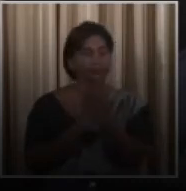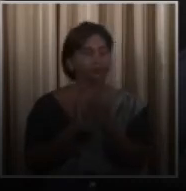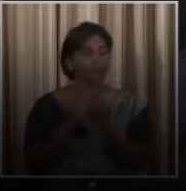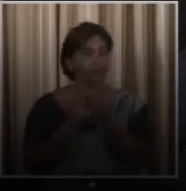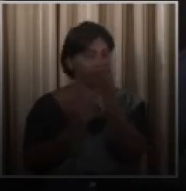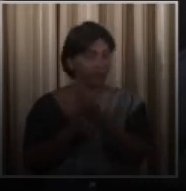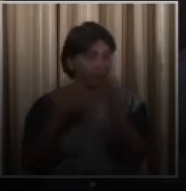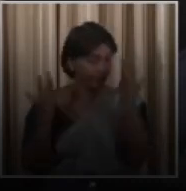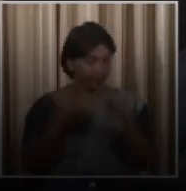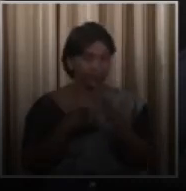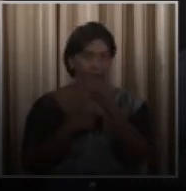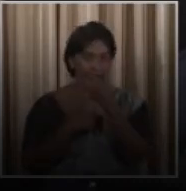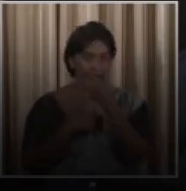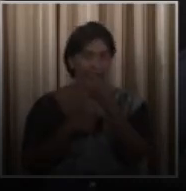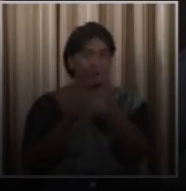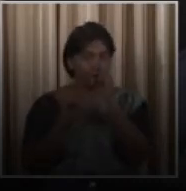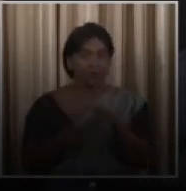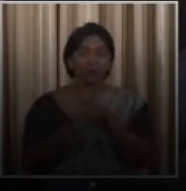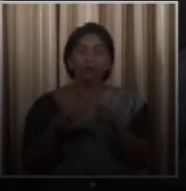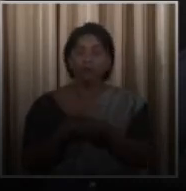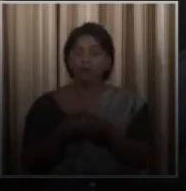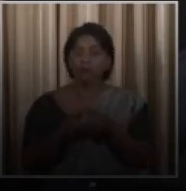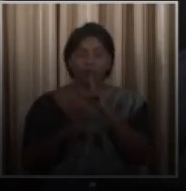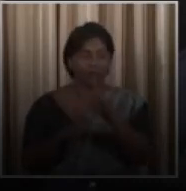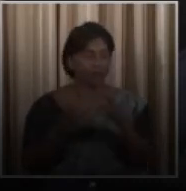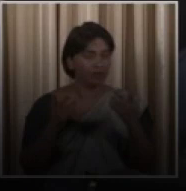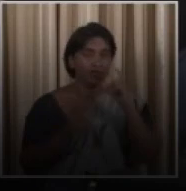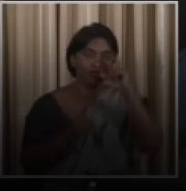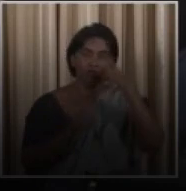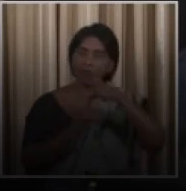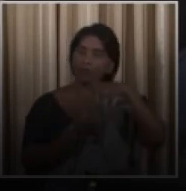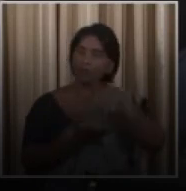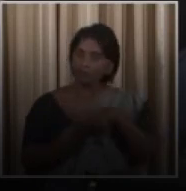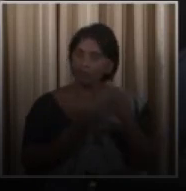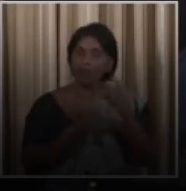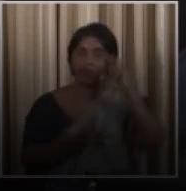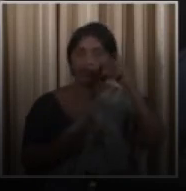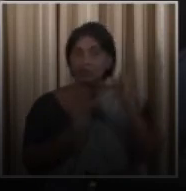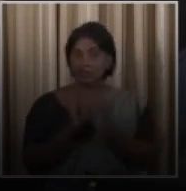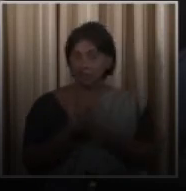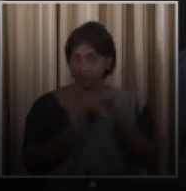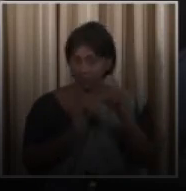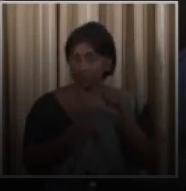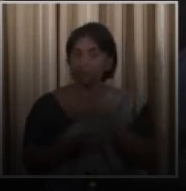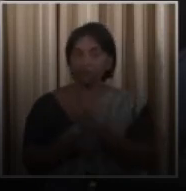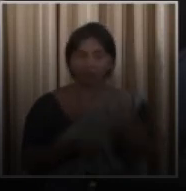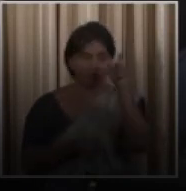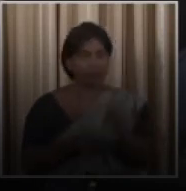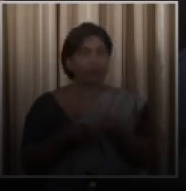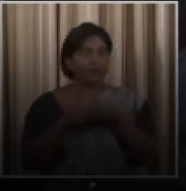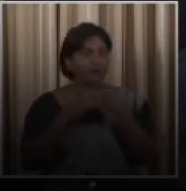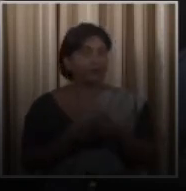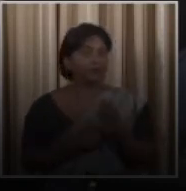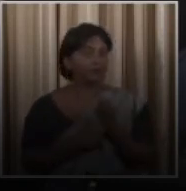දුන්නට පස්සේ එහෙම නියමයක් කරලා නැත්නම් කොළඹ දිස්ත්‍රික්කයේ කොළඹ මහනගර සභාවේ අපේක්ෂකයෙකුට වියදම්